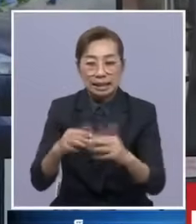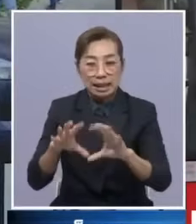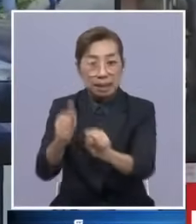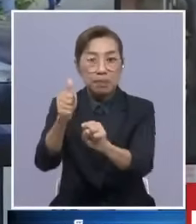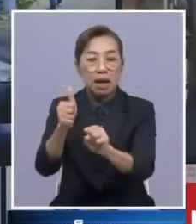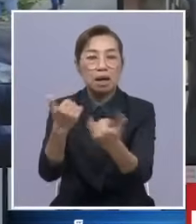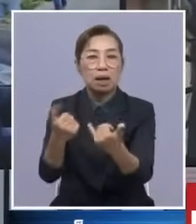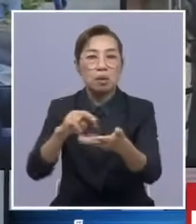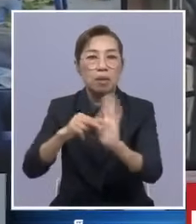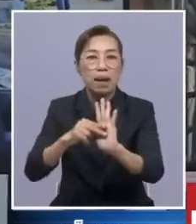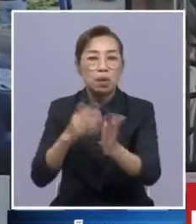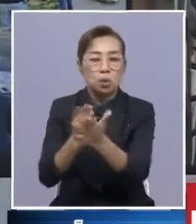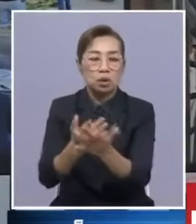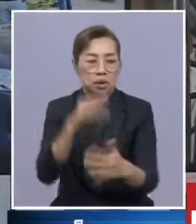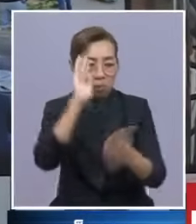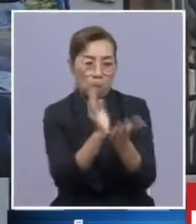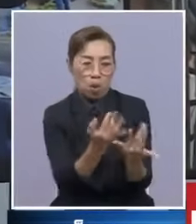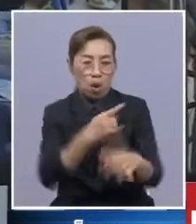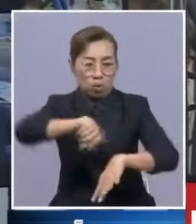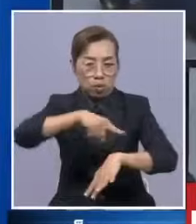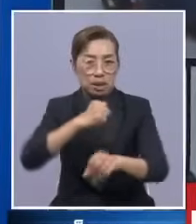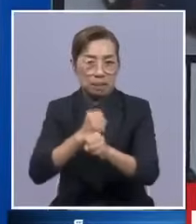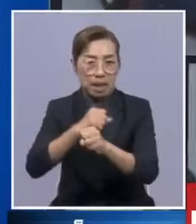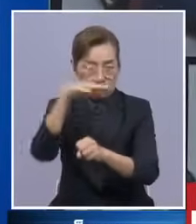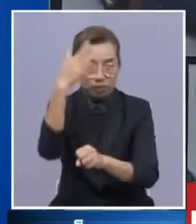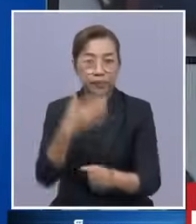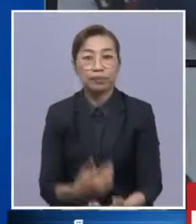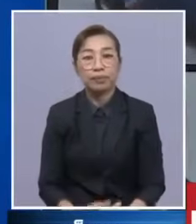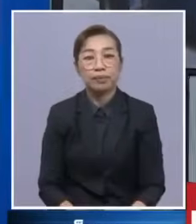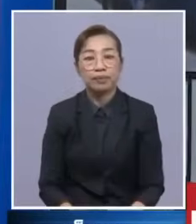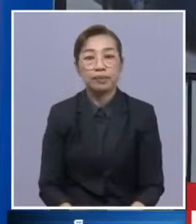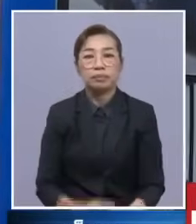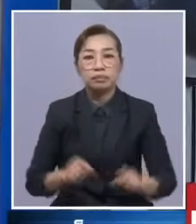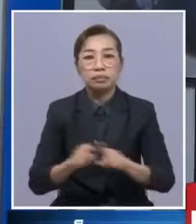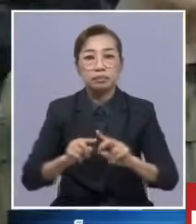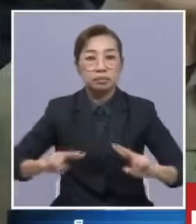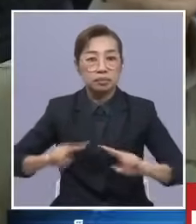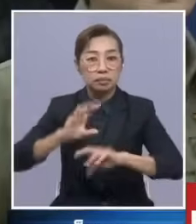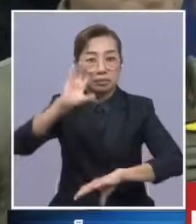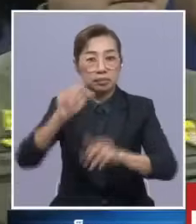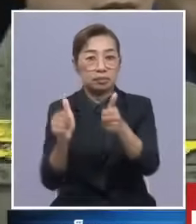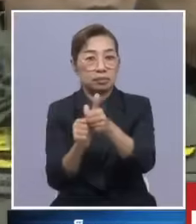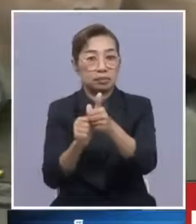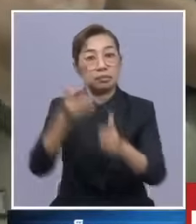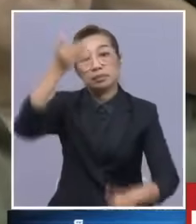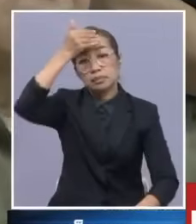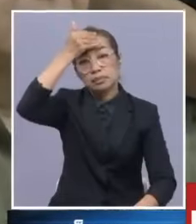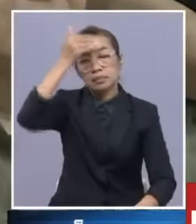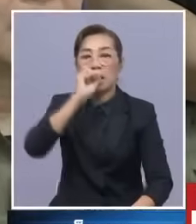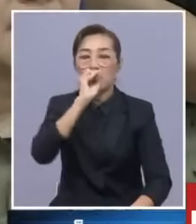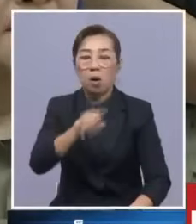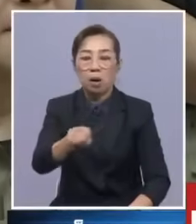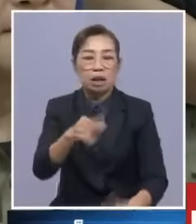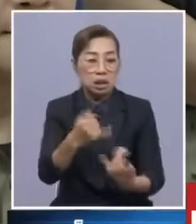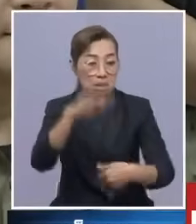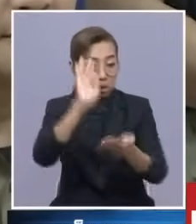ครือข่ายนี้ตำรวจจึงขอระยะเวลาการทำงานก่อนค่ะขณะที่รัฐมนตรีช่วยว่าการกระทรวงมหาดไทยนะคะก็ได้บอกว่าการ